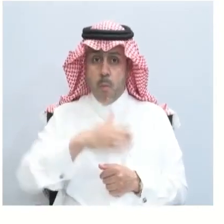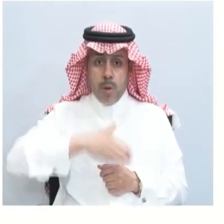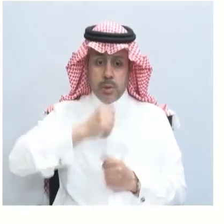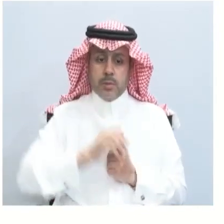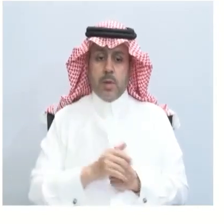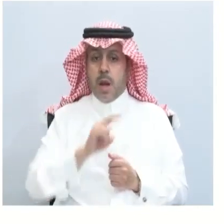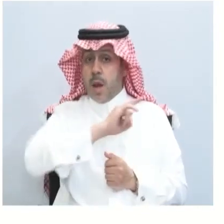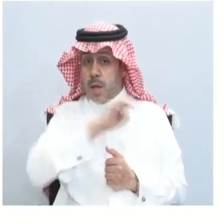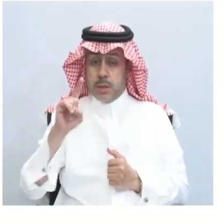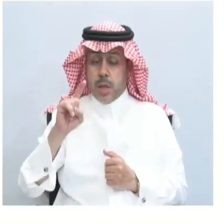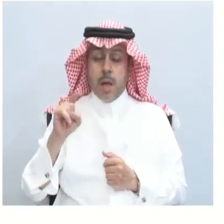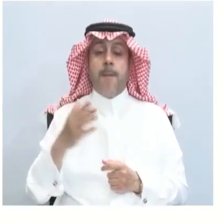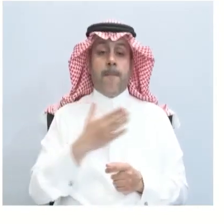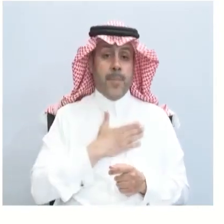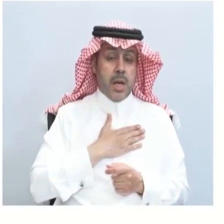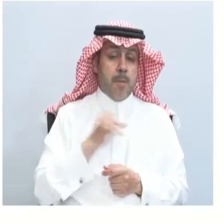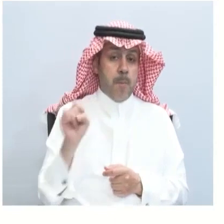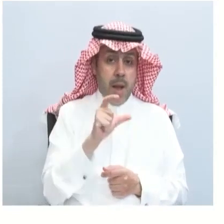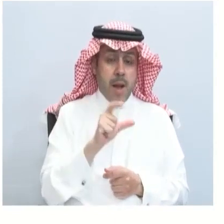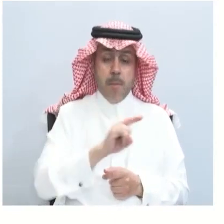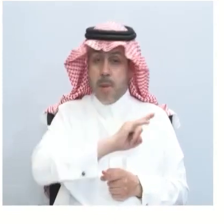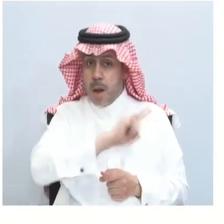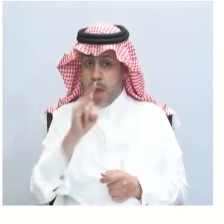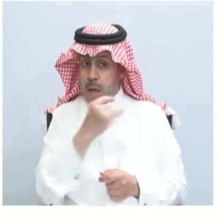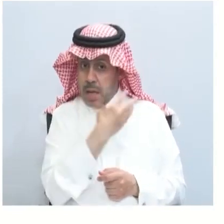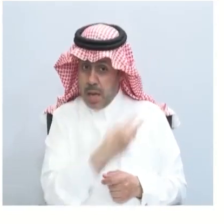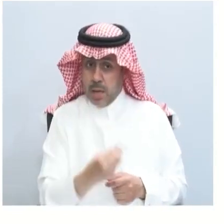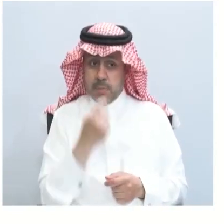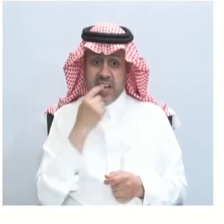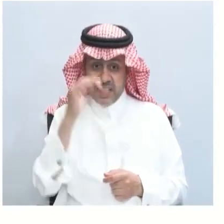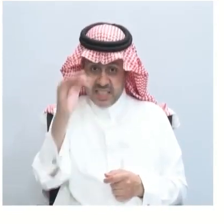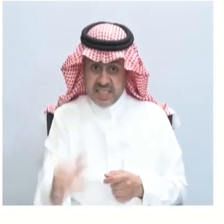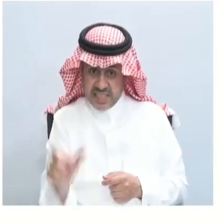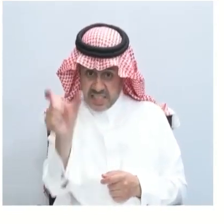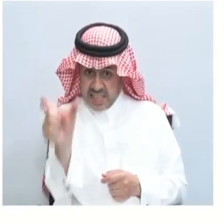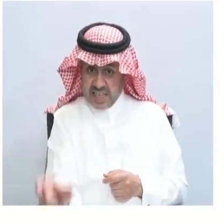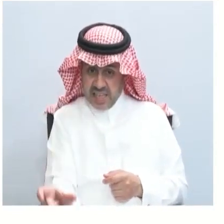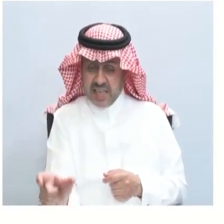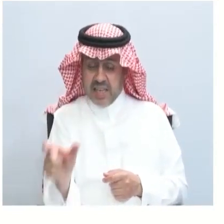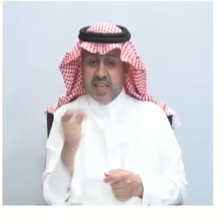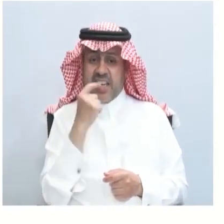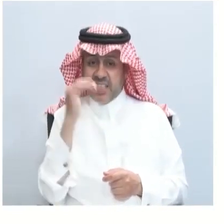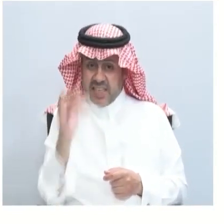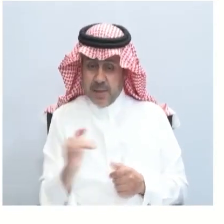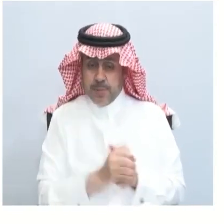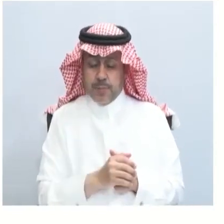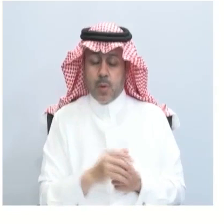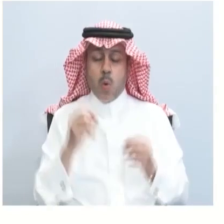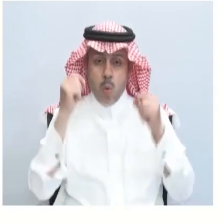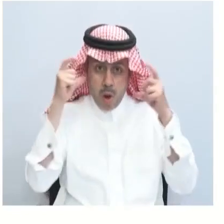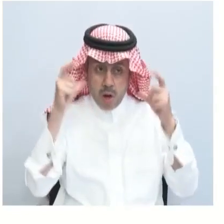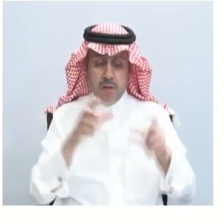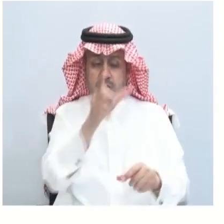ليس منا من لم يرحم صغيرنا ويعرف حق